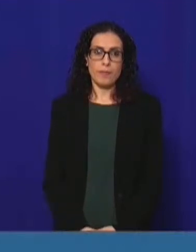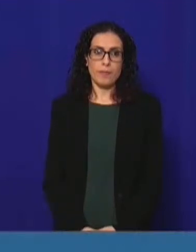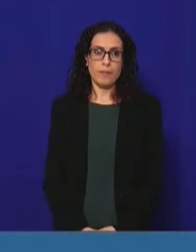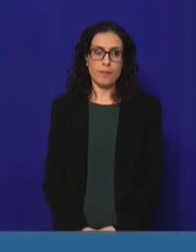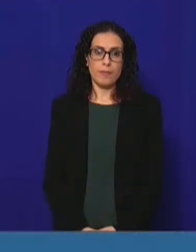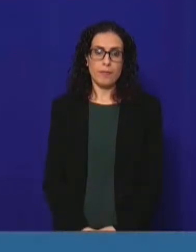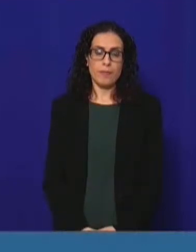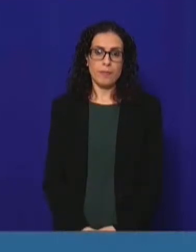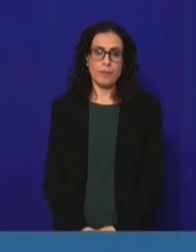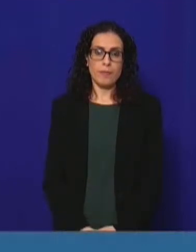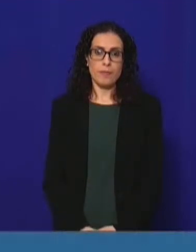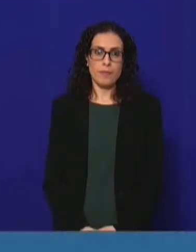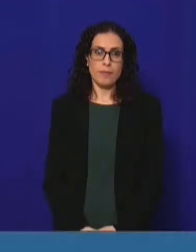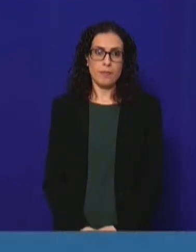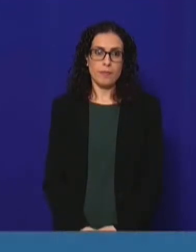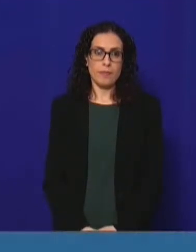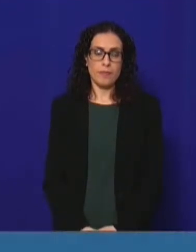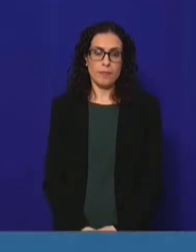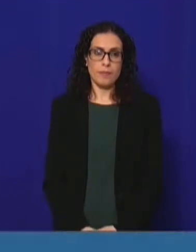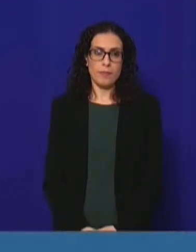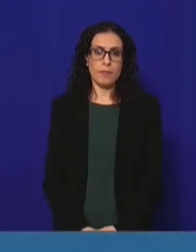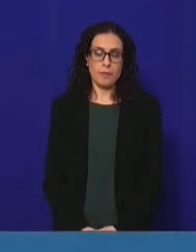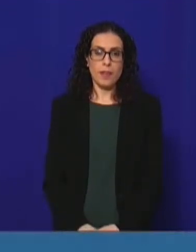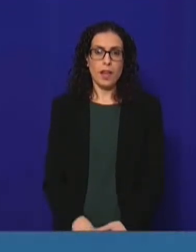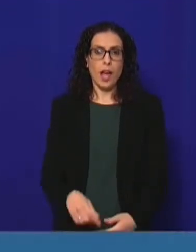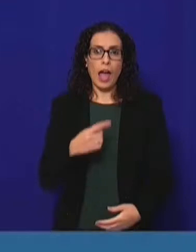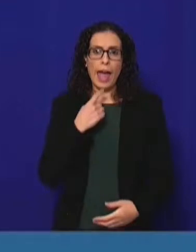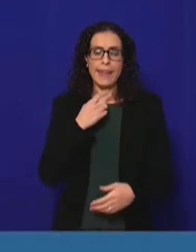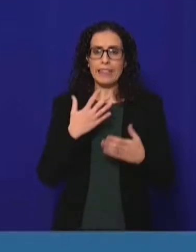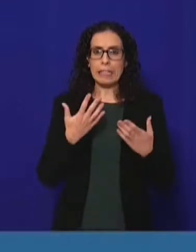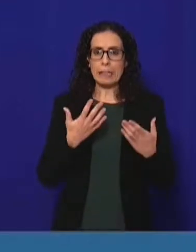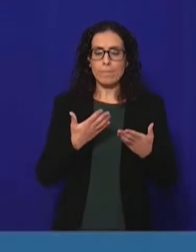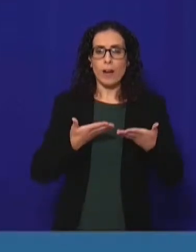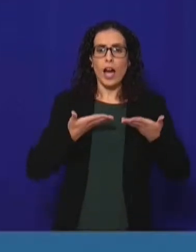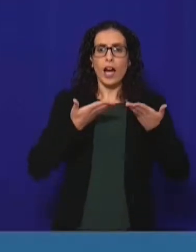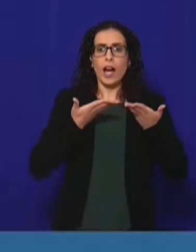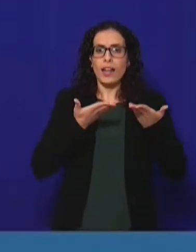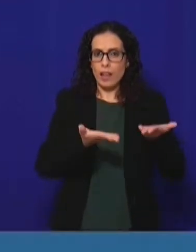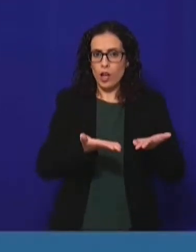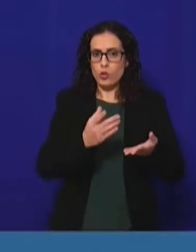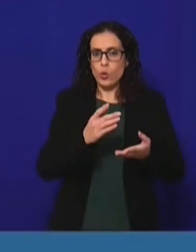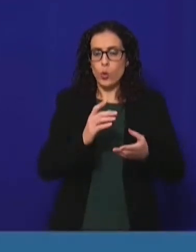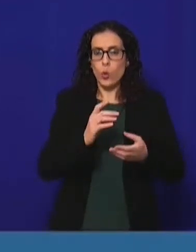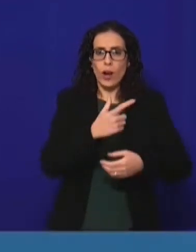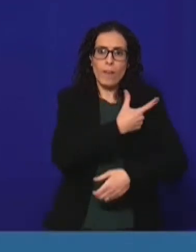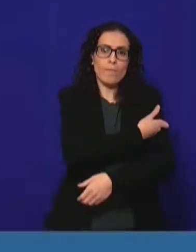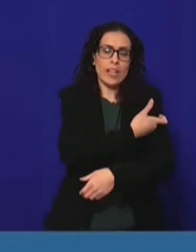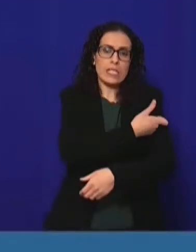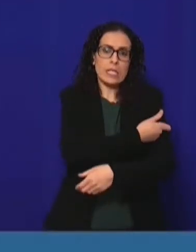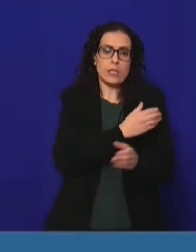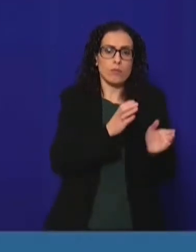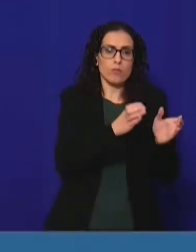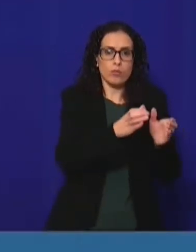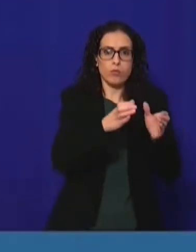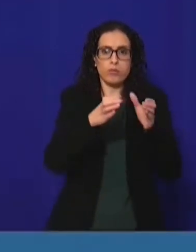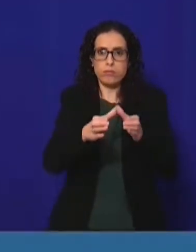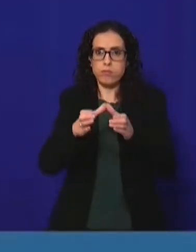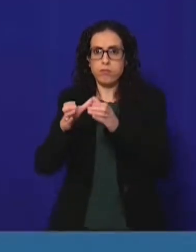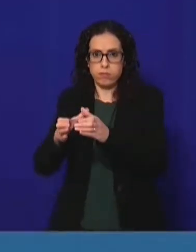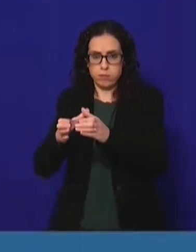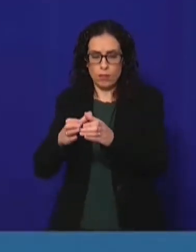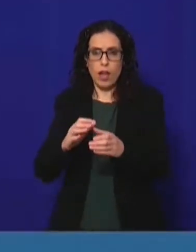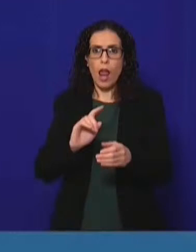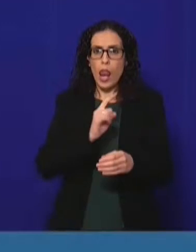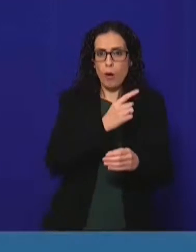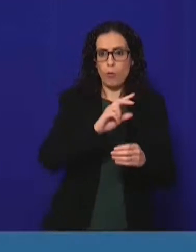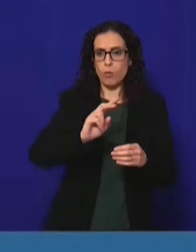l-iskeda ta' kif joħorġu l-ewwel vaccines f'Jannar meta jaslu. Din lista kif tkun eżatt, semmejt ovvjament li